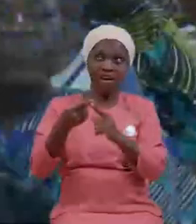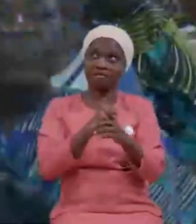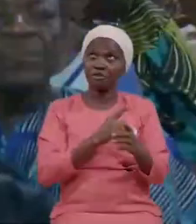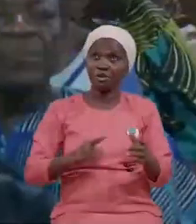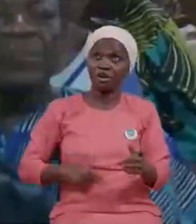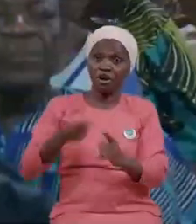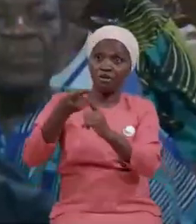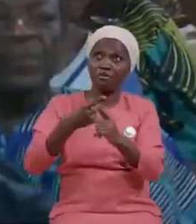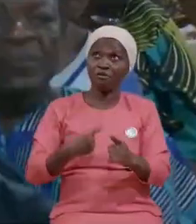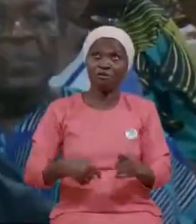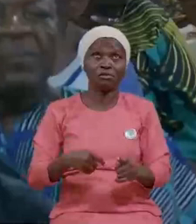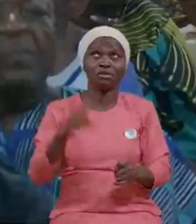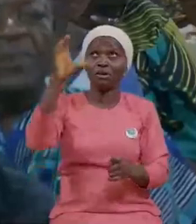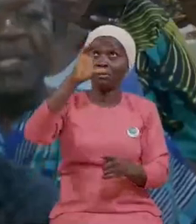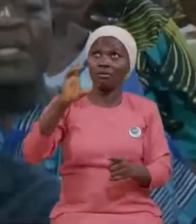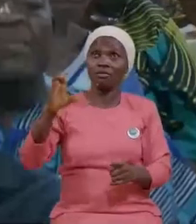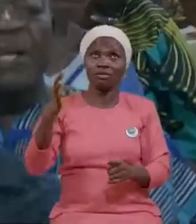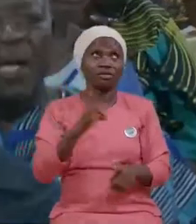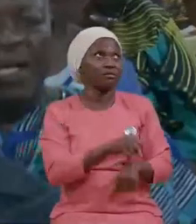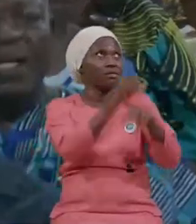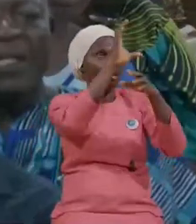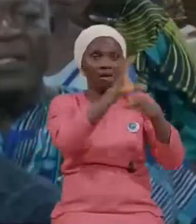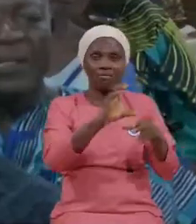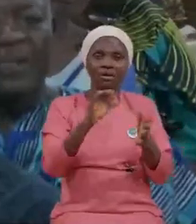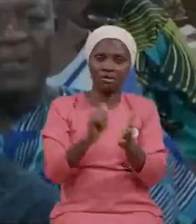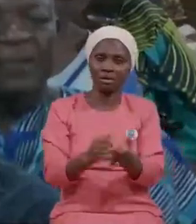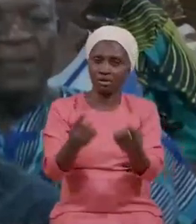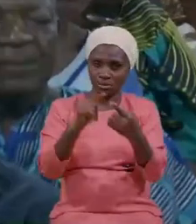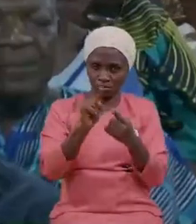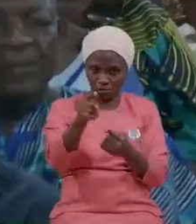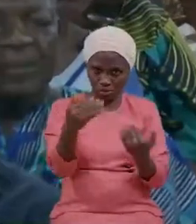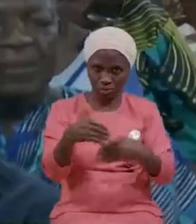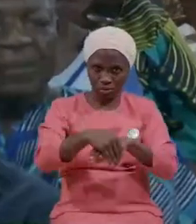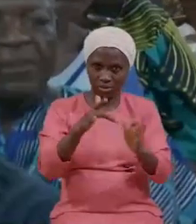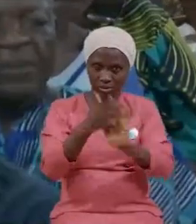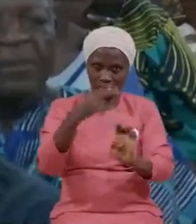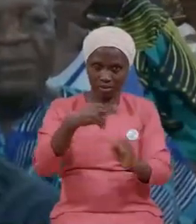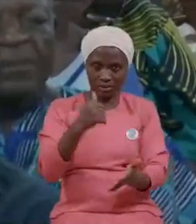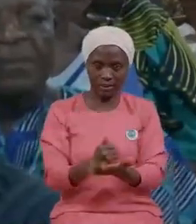Le moment de la paix venant du calvaire pour toi est venu.